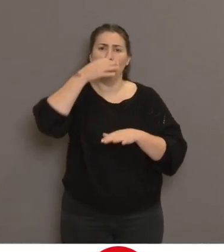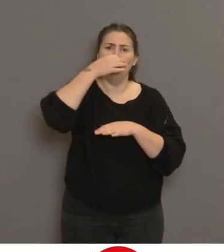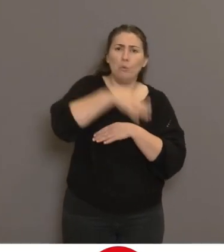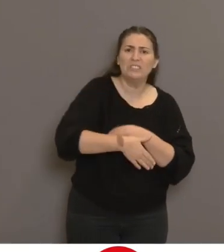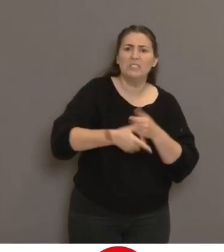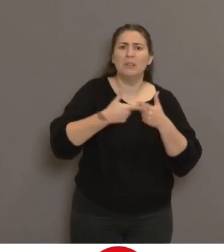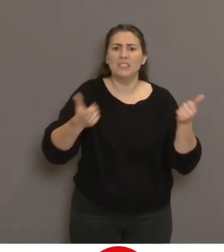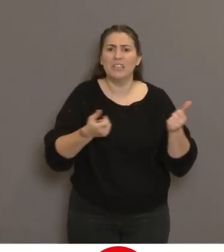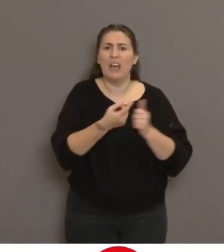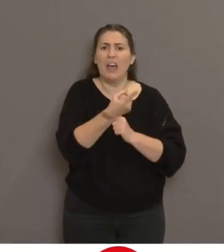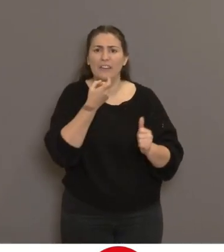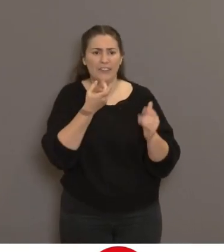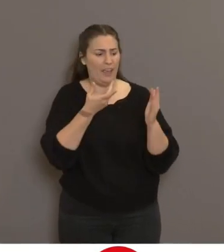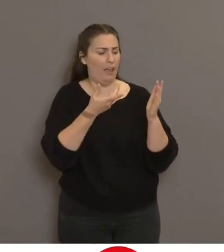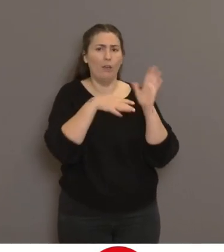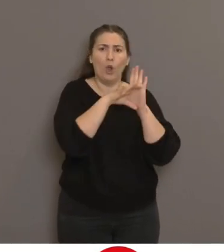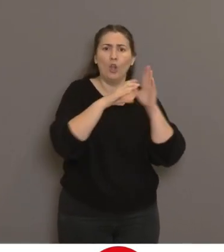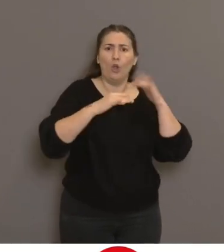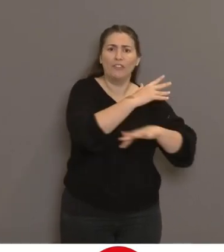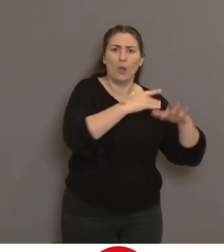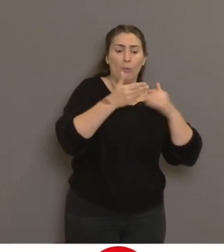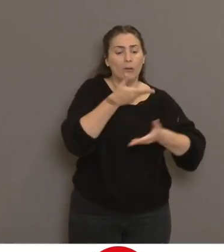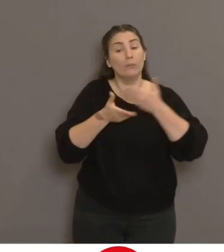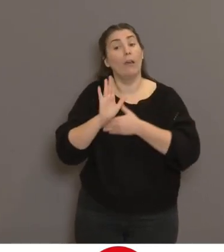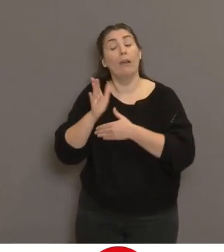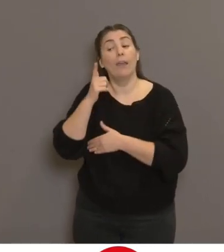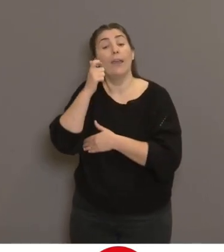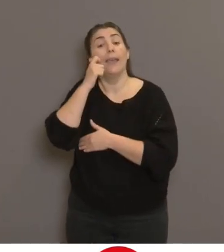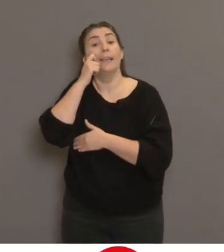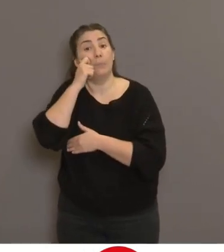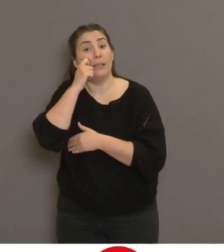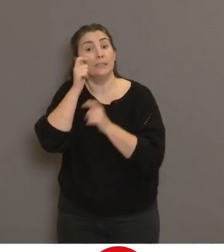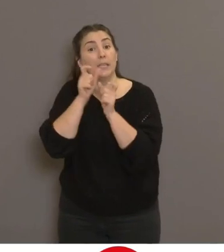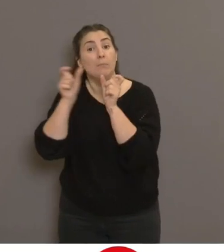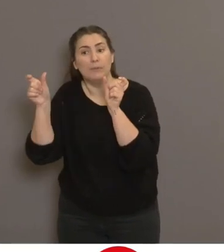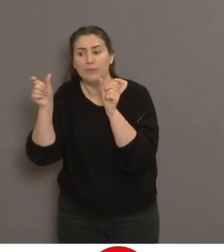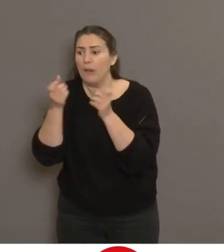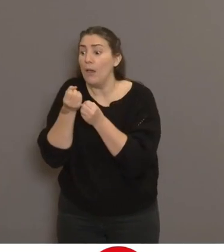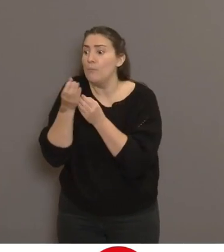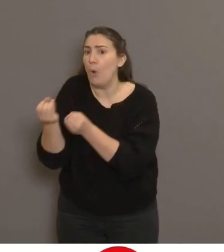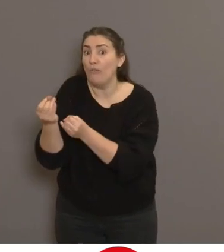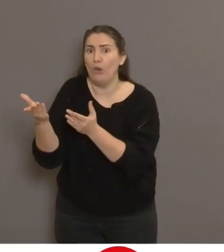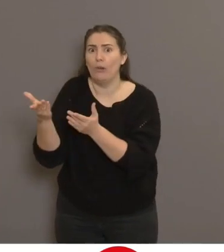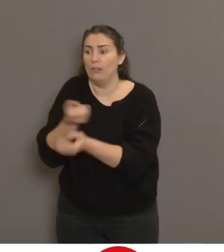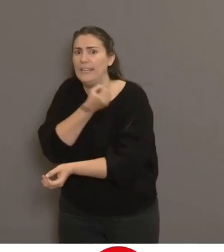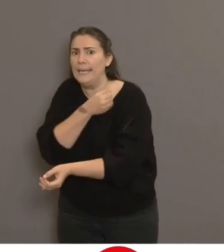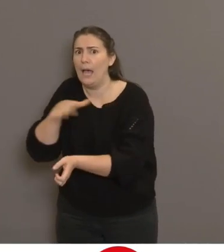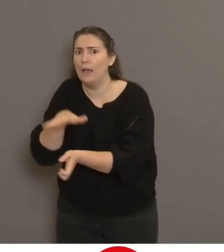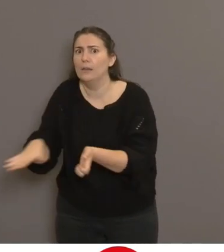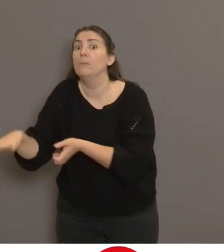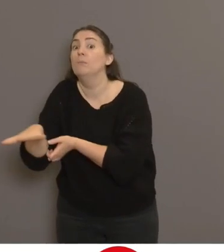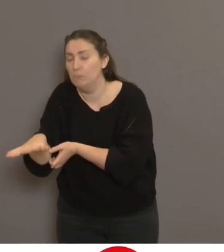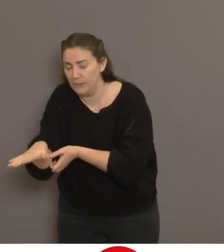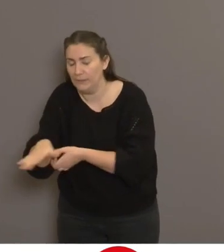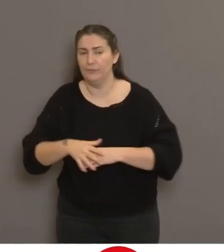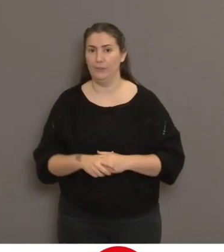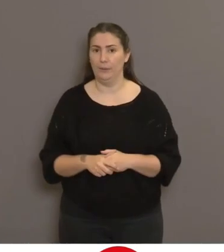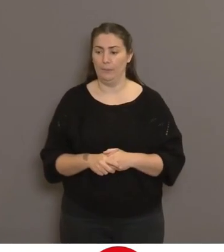les remplacer par ceux d'espèces susceptibles d'occasionner des dégâts, visait à mettre en évidence un